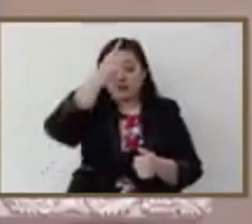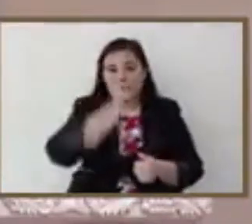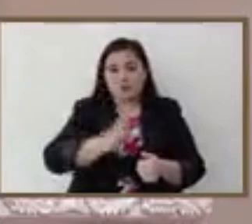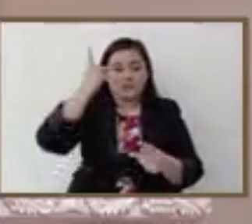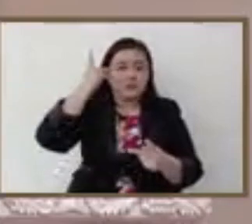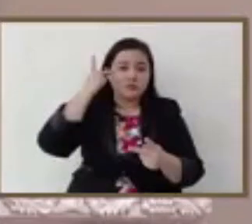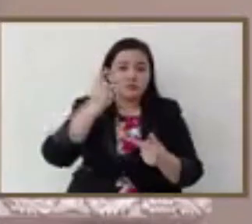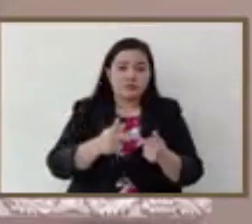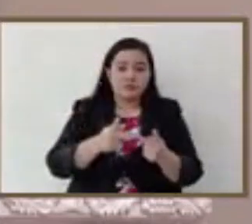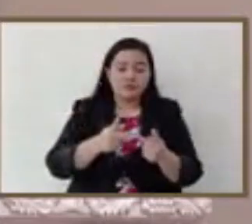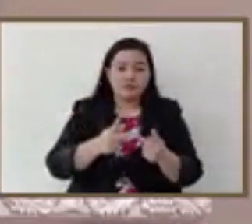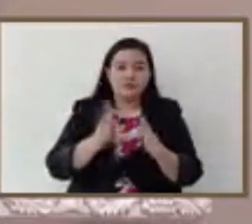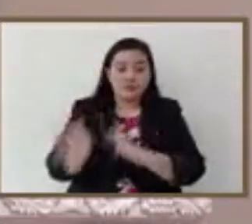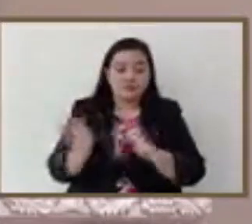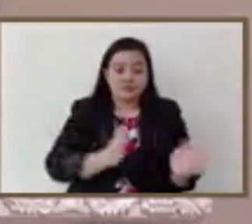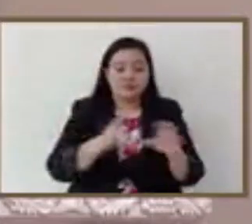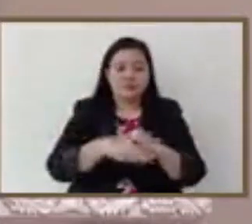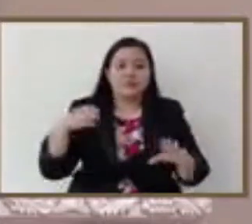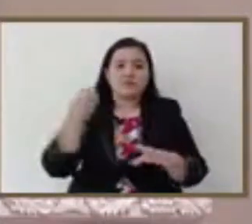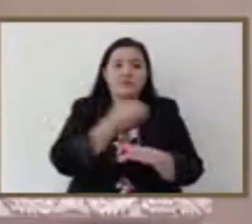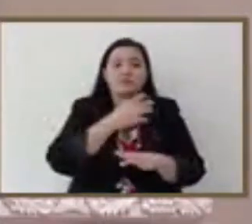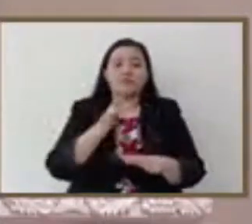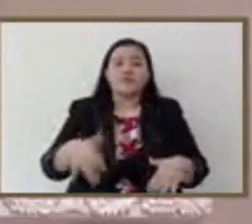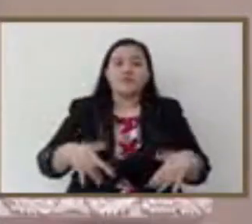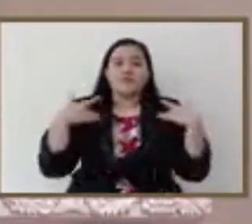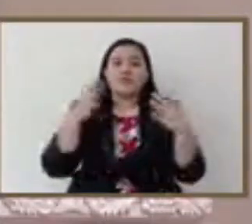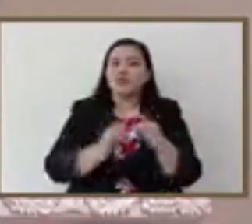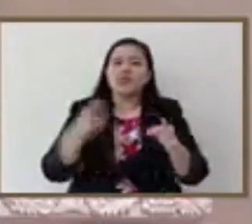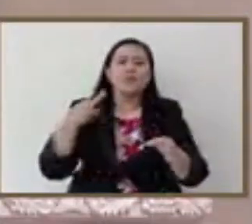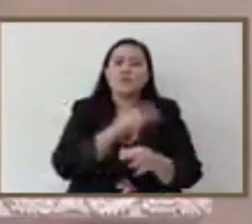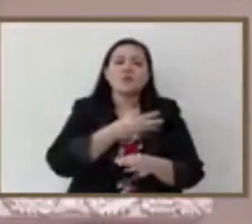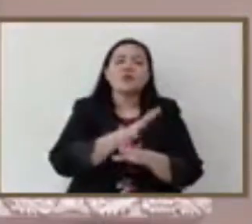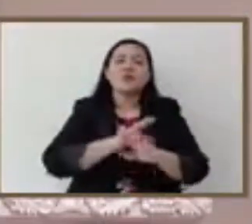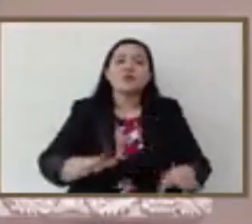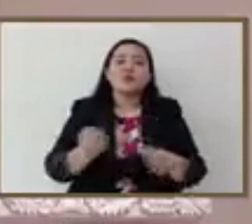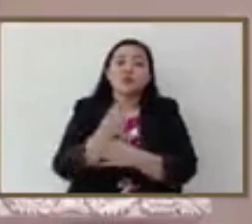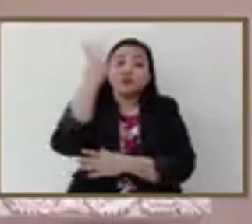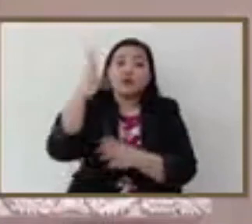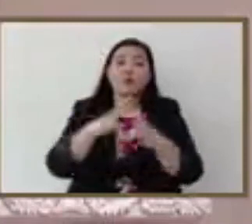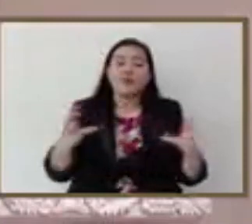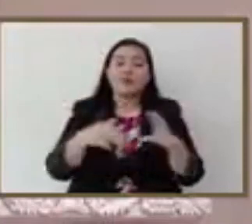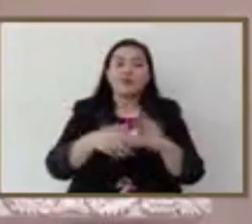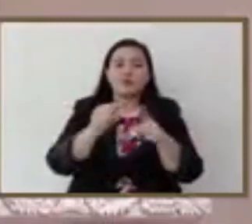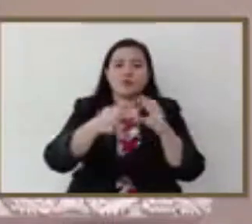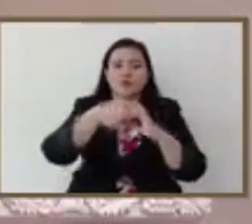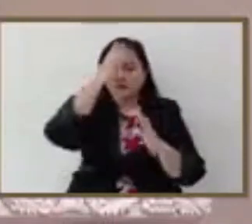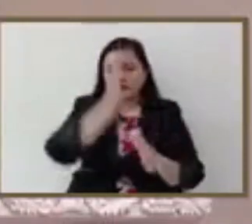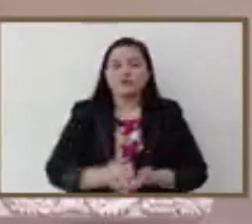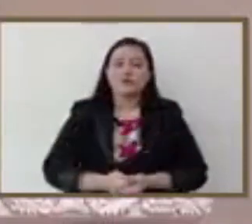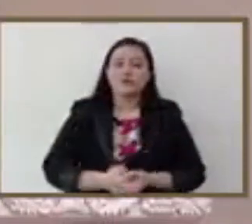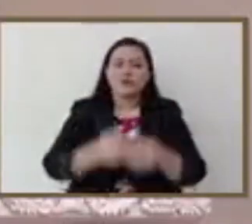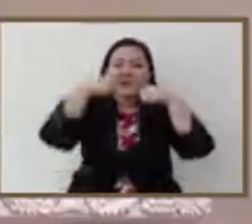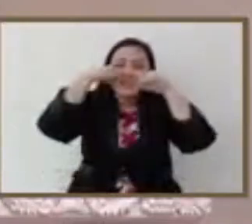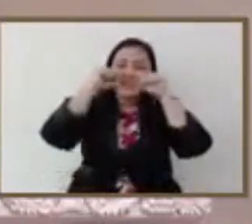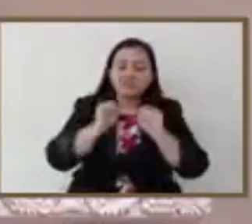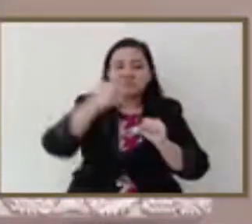kung hindi nila po ito iti-take seriously, yung pagpunta nila dito sa church, lumaki na po sila sa church, they got a chance to grow in the church, but they